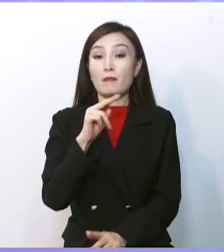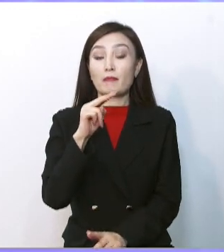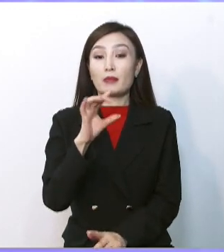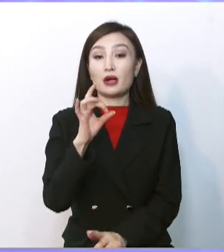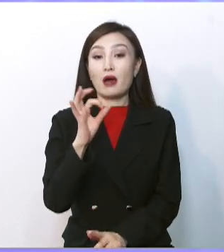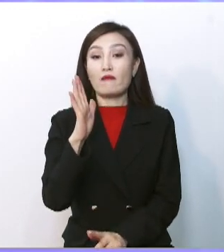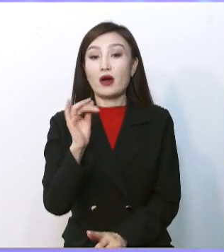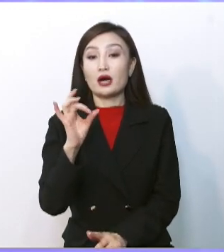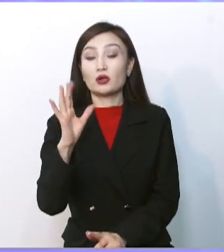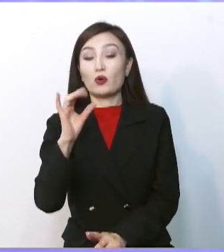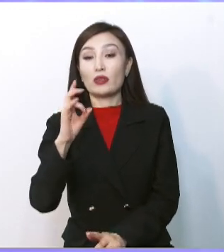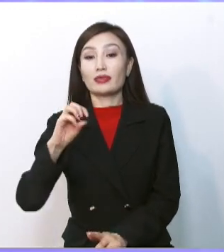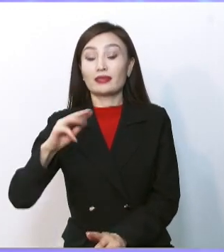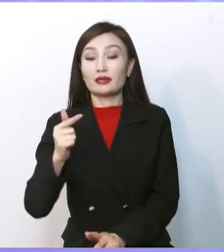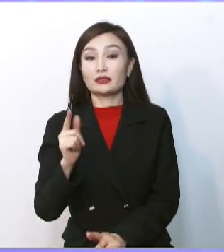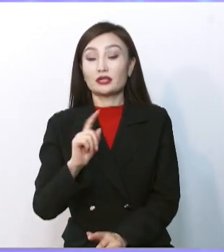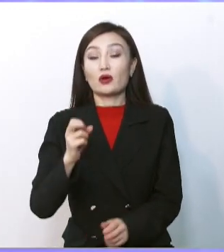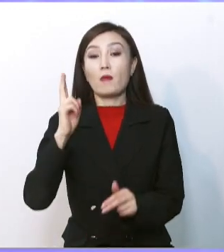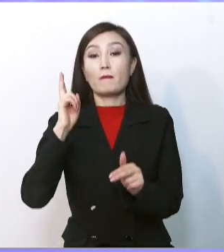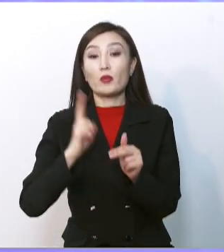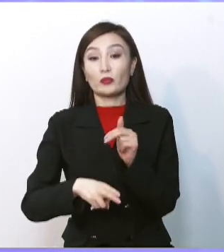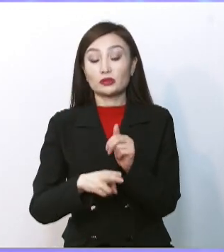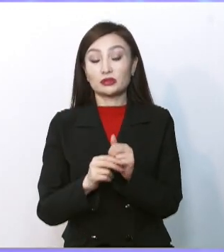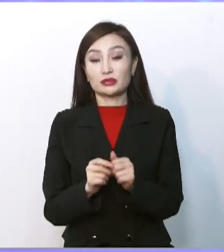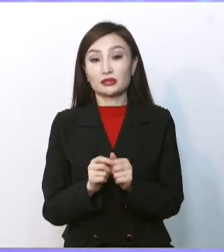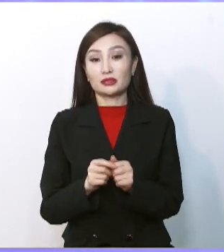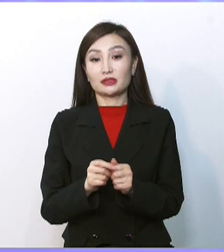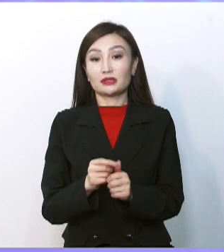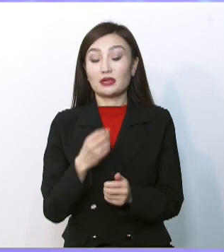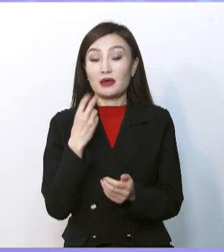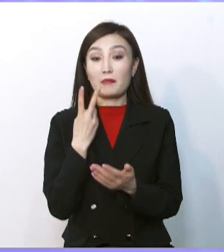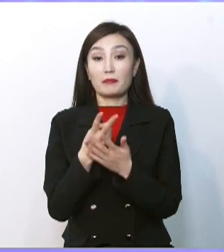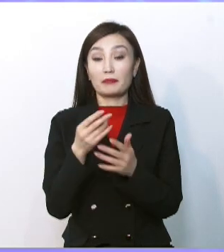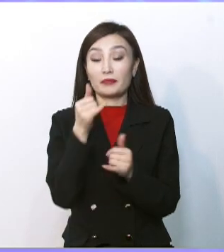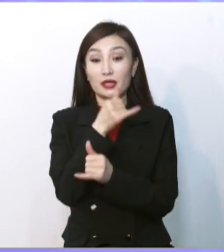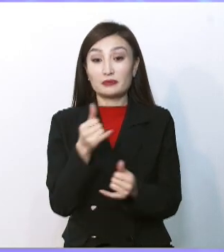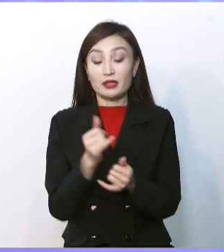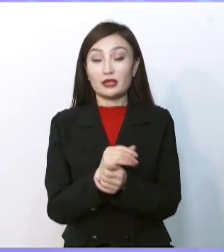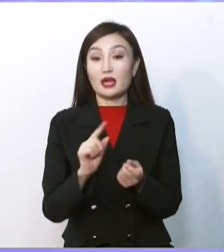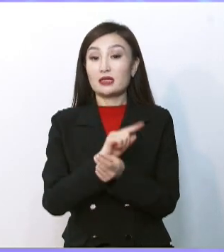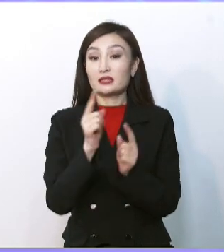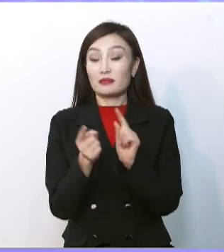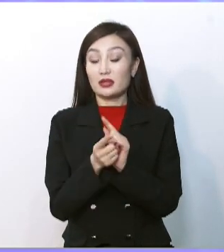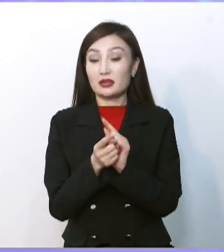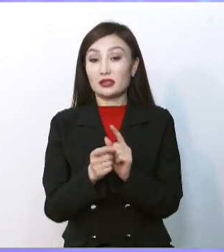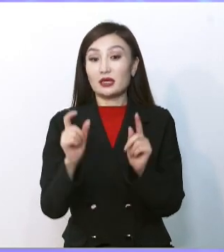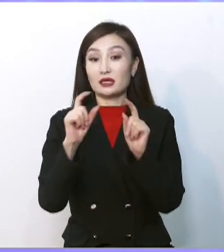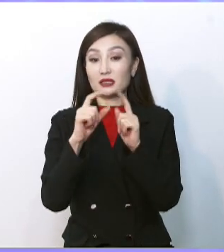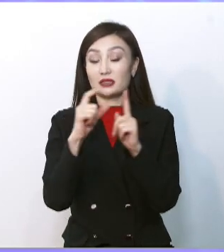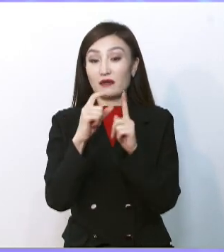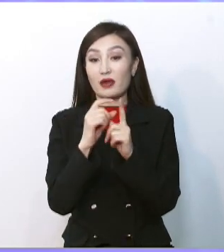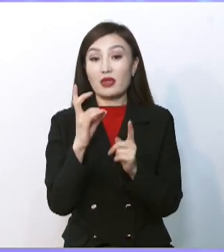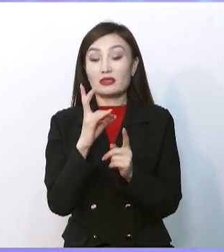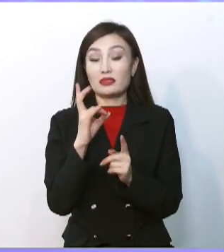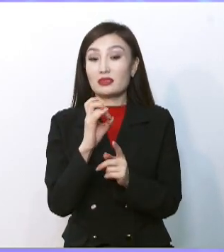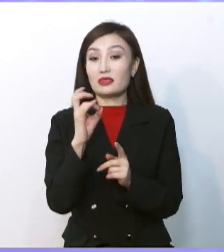говорят? «Проворонить», «упустить», «прозевать», «просмотреть». Замените фразеологизмы глаголом в